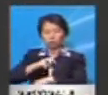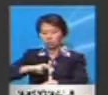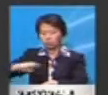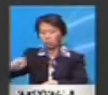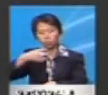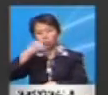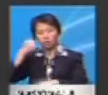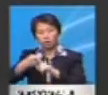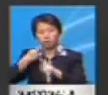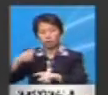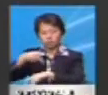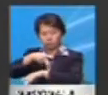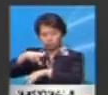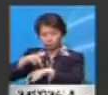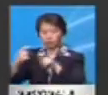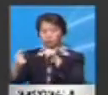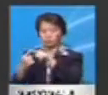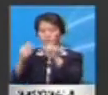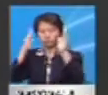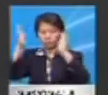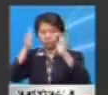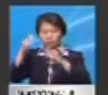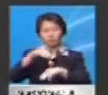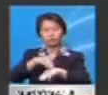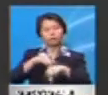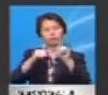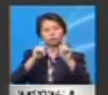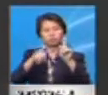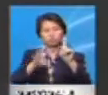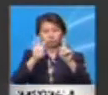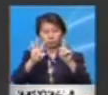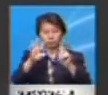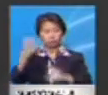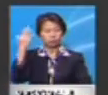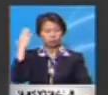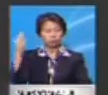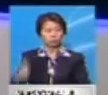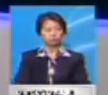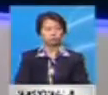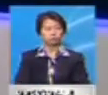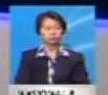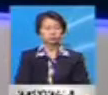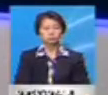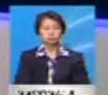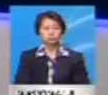perjalanan pulang dari Filipina ke Malaysia pada 1 April lalu.